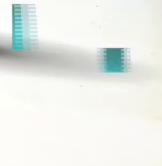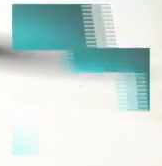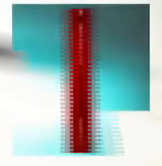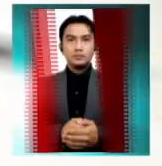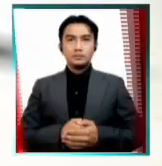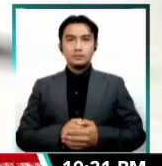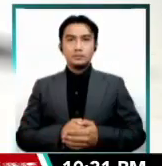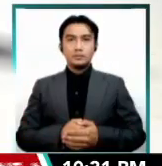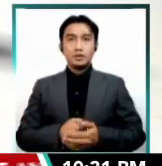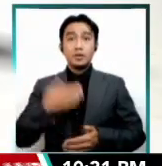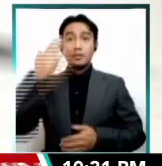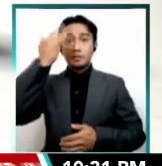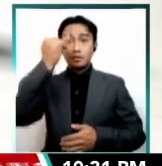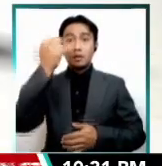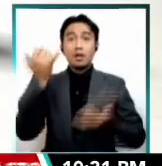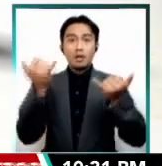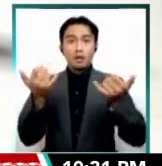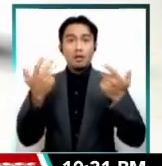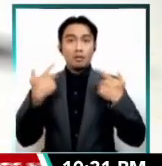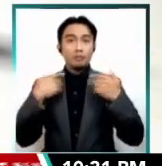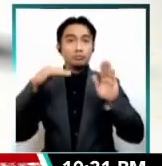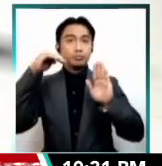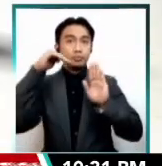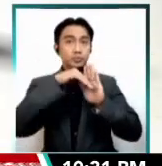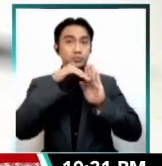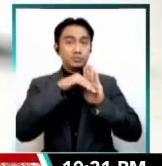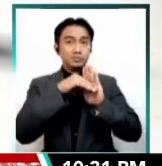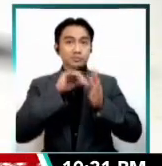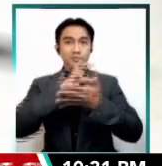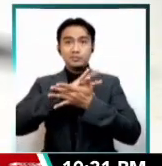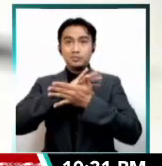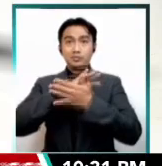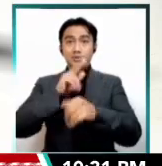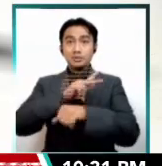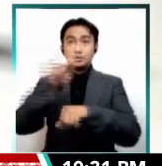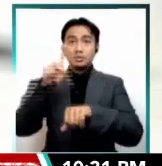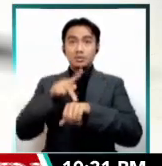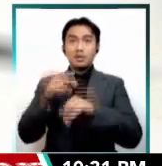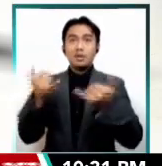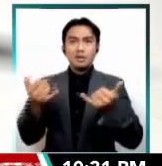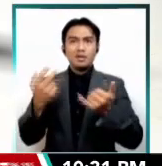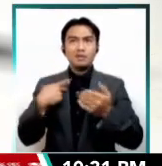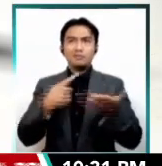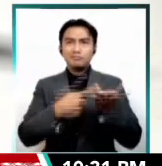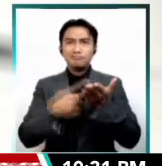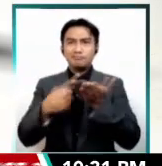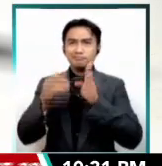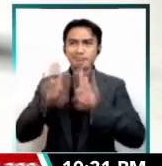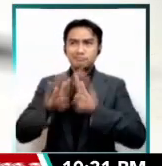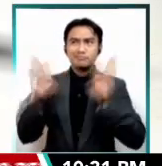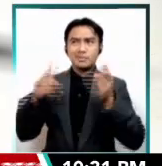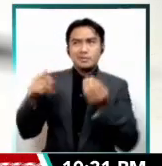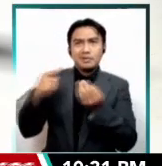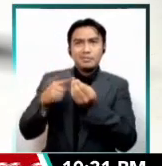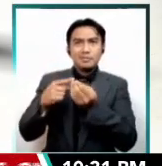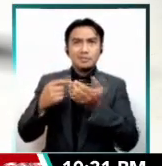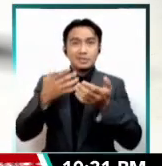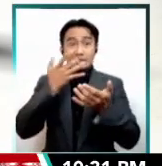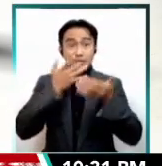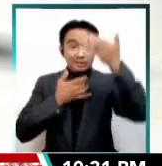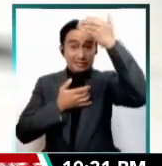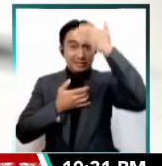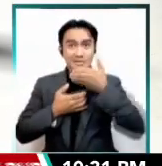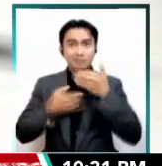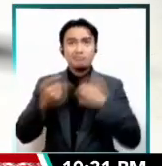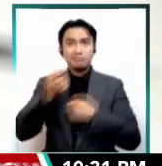Dahil sa unti-unting pagbaba ng COVID cases sa bansa, muling nabuhay ang usapin na itigil na ang pagsusuot ng face shield. Sabi